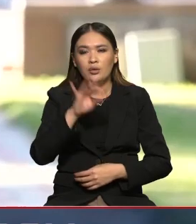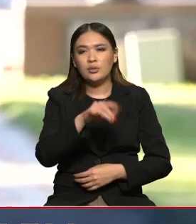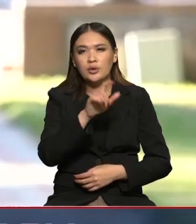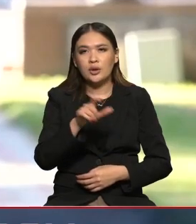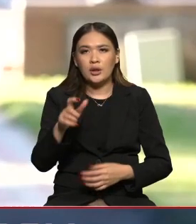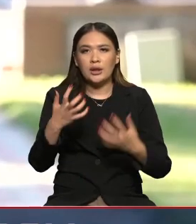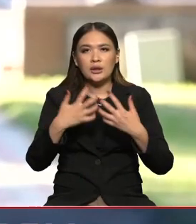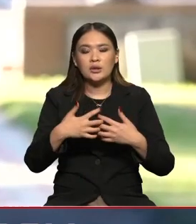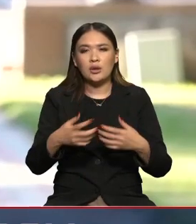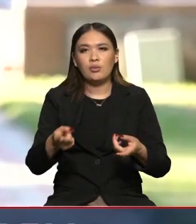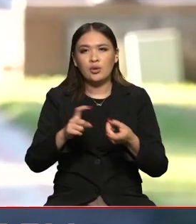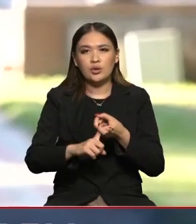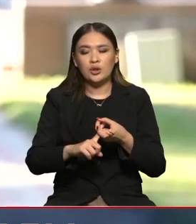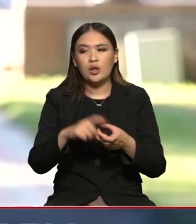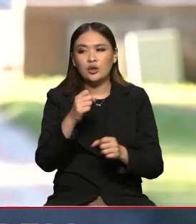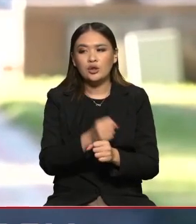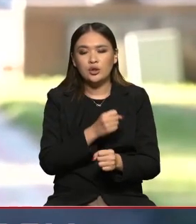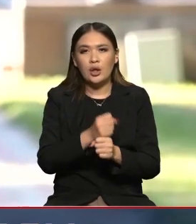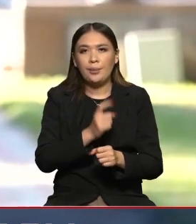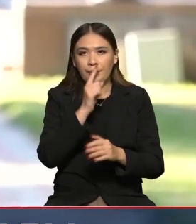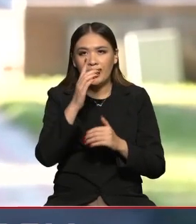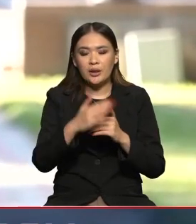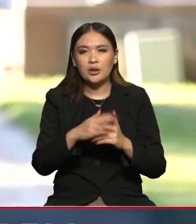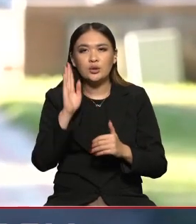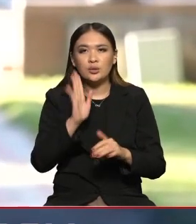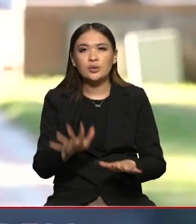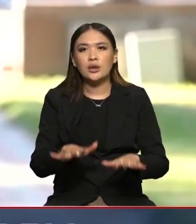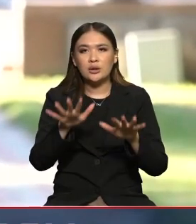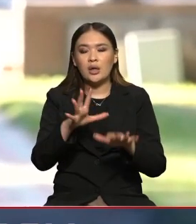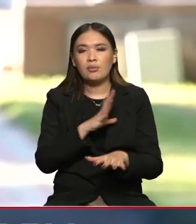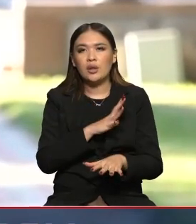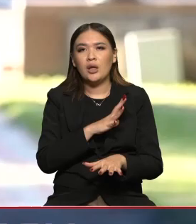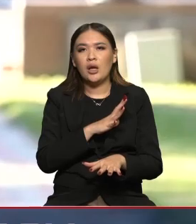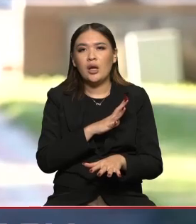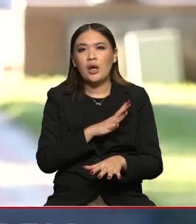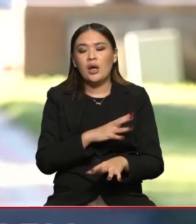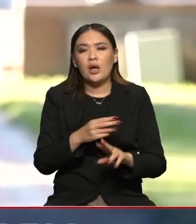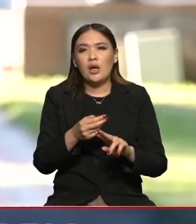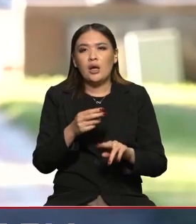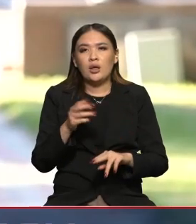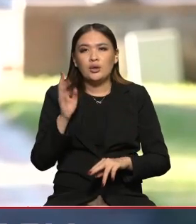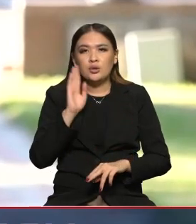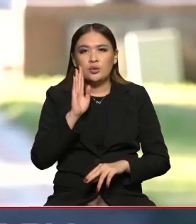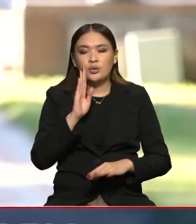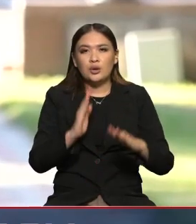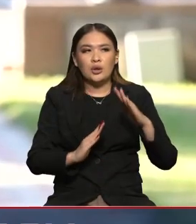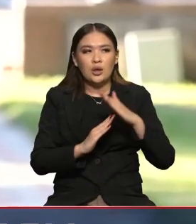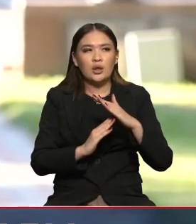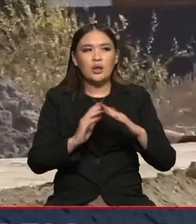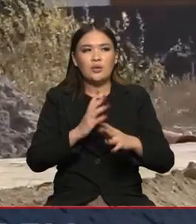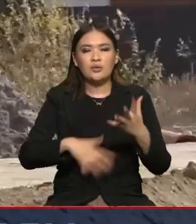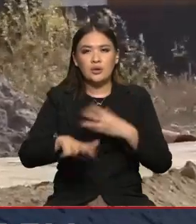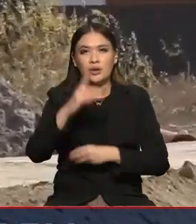мамандардың есептеулері бойынша жүргізілуде. Биылғы су тасқыны кезіндегі максималды су деңгейінің барлығы